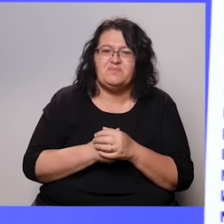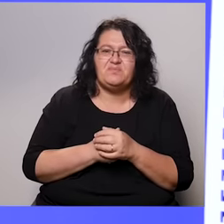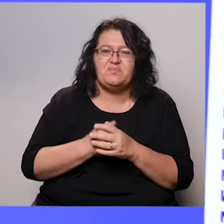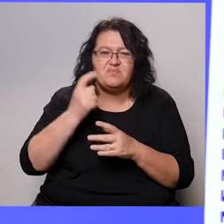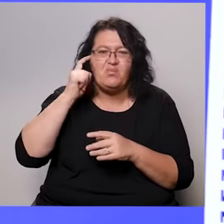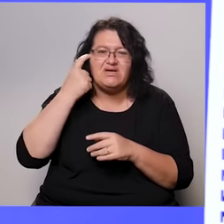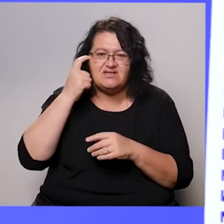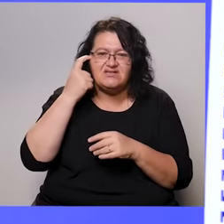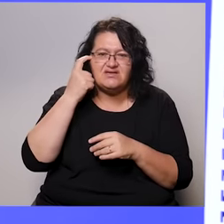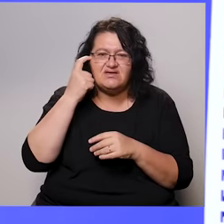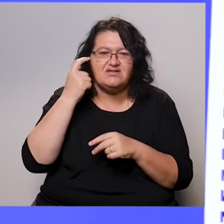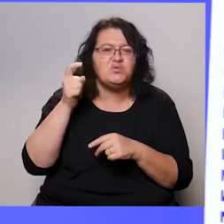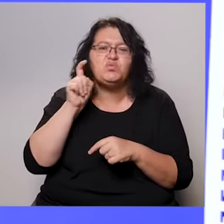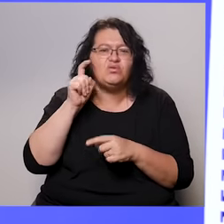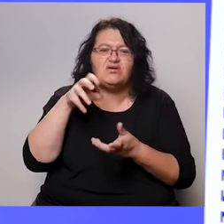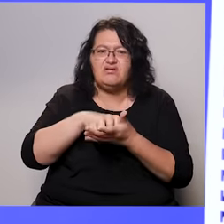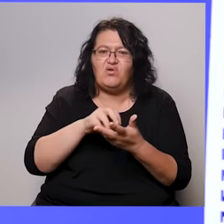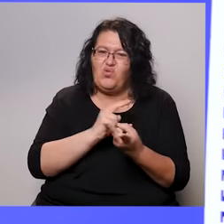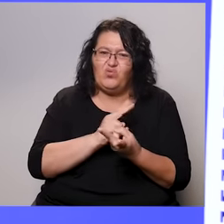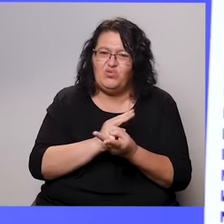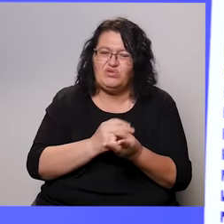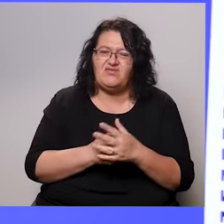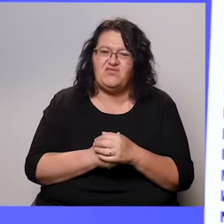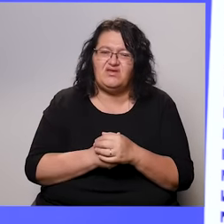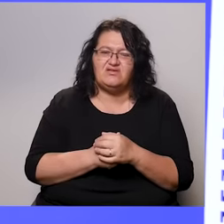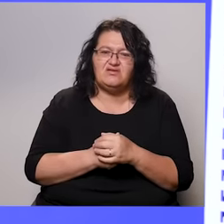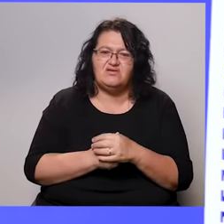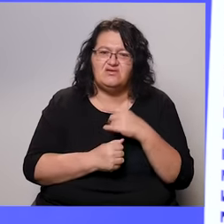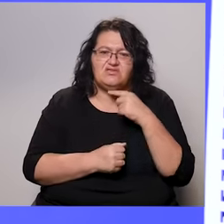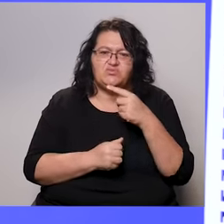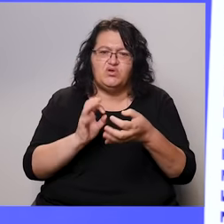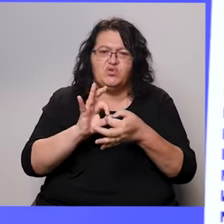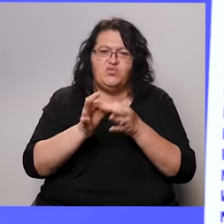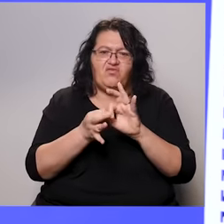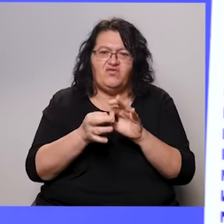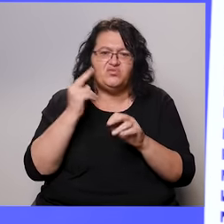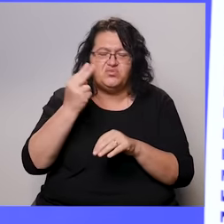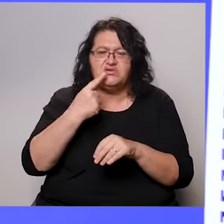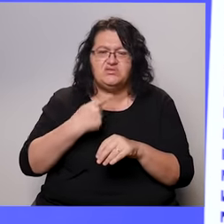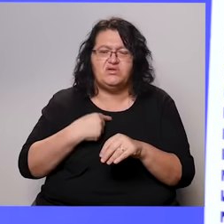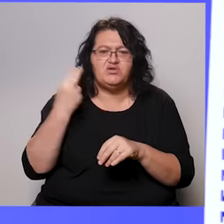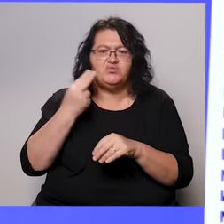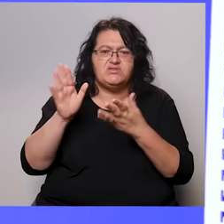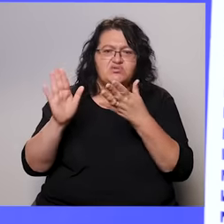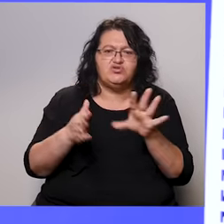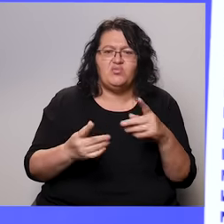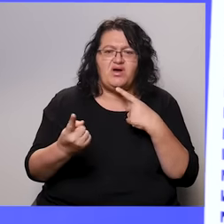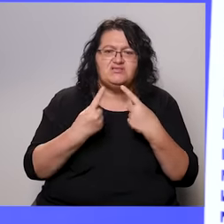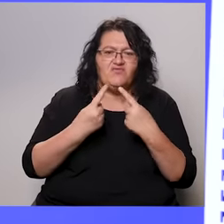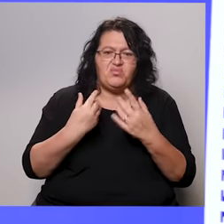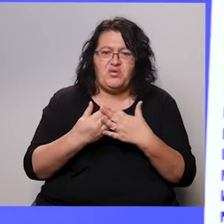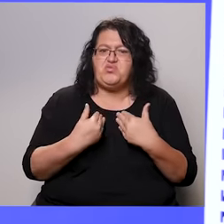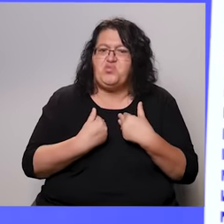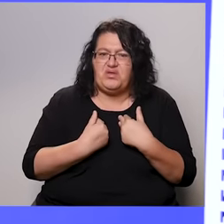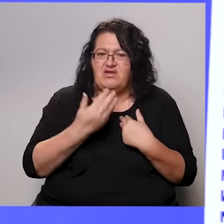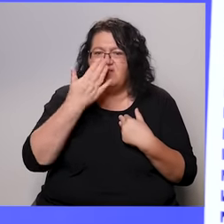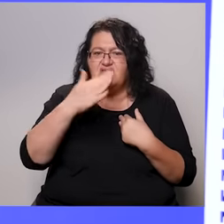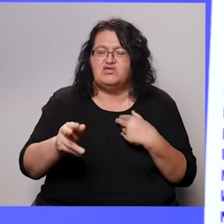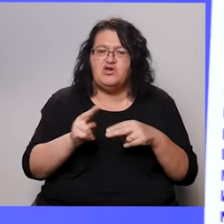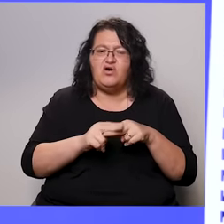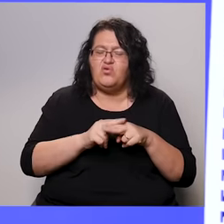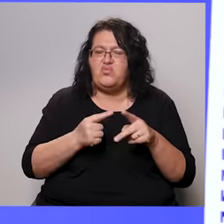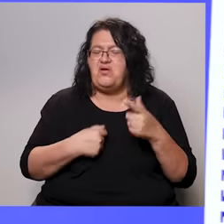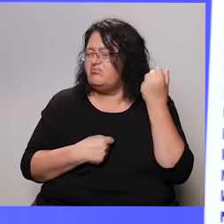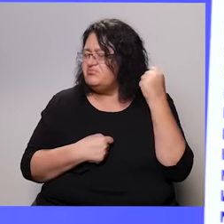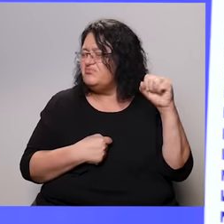am zis, nu cred că e locul potrivit. Și el îmi spune câteva cuvinte din partea Domnului. Dumnezeu începea să-mi vorbească, deja cum eu nu am luat